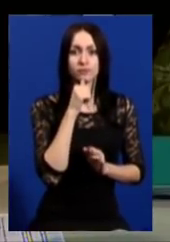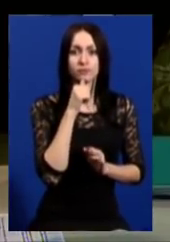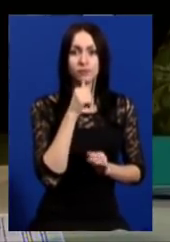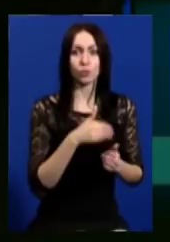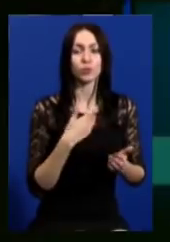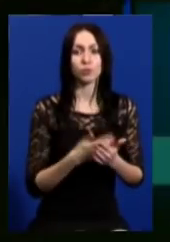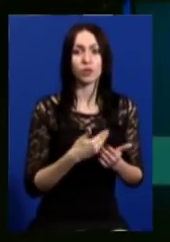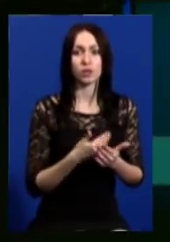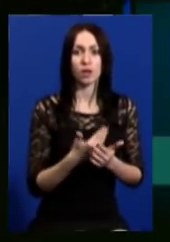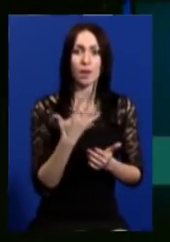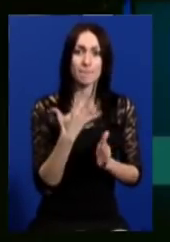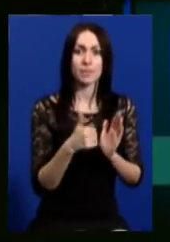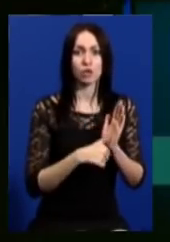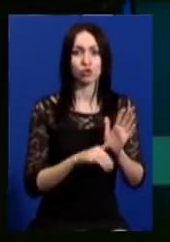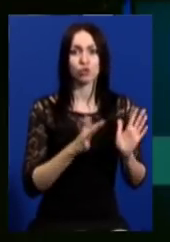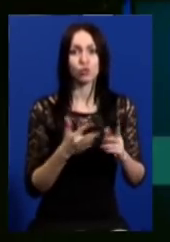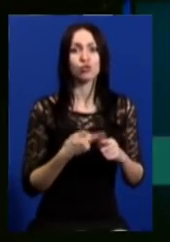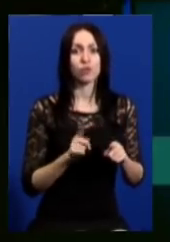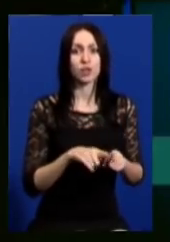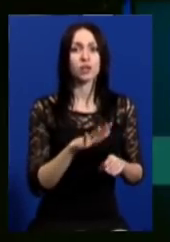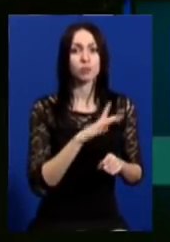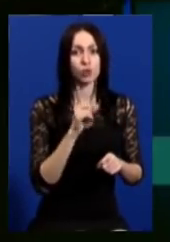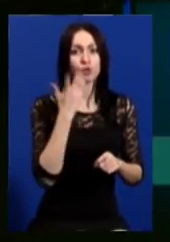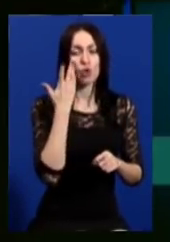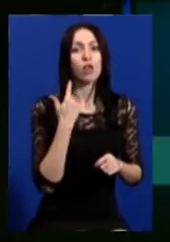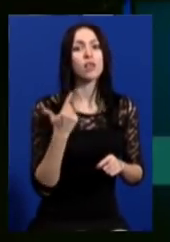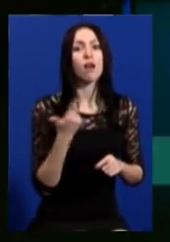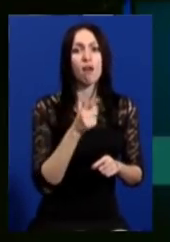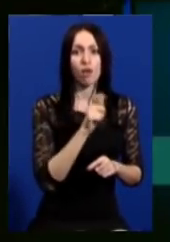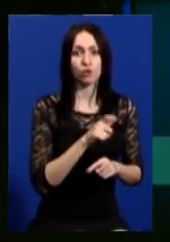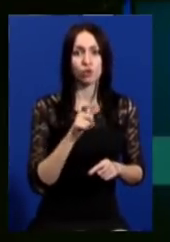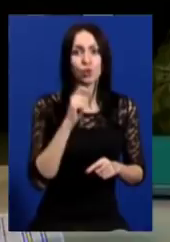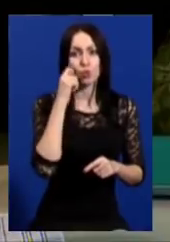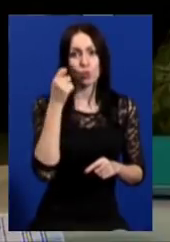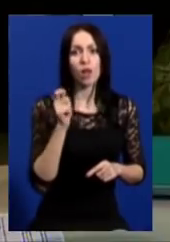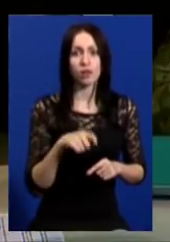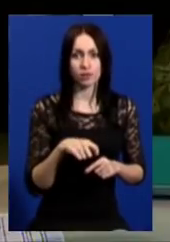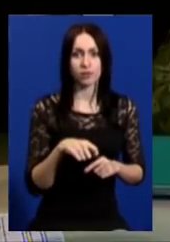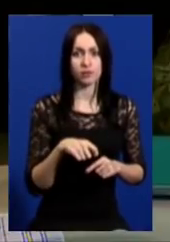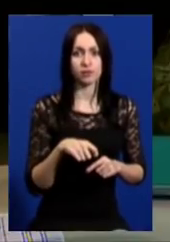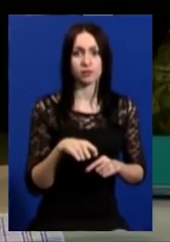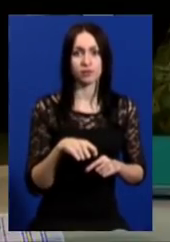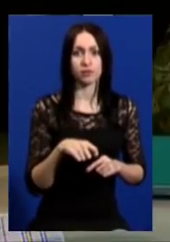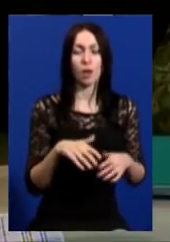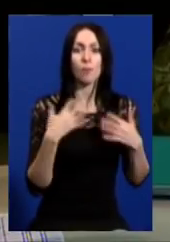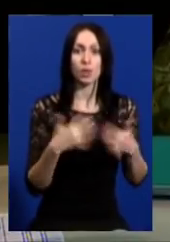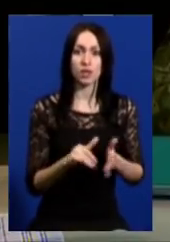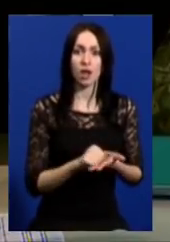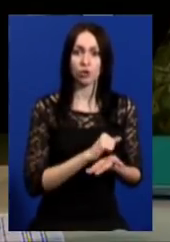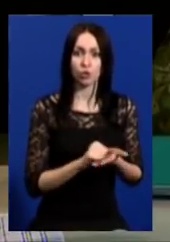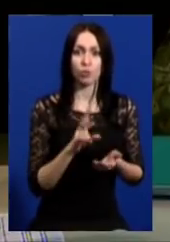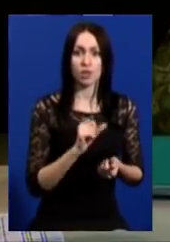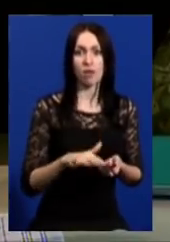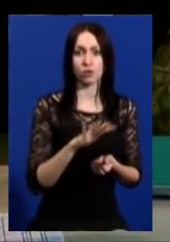близько 5-6 випадків таких було, що коли громадяни України втратили документи на